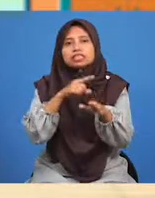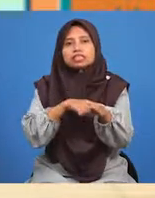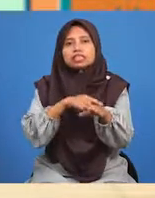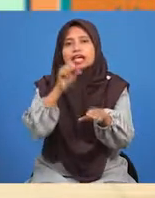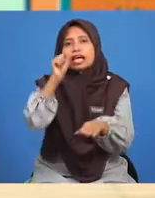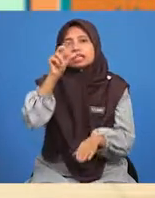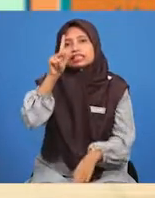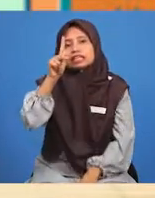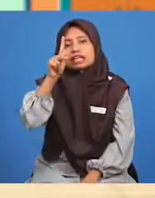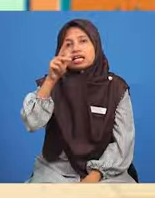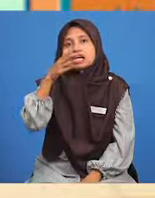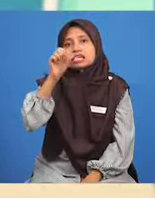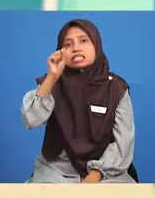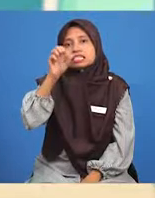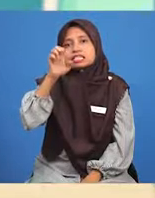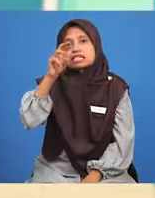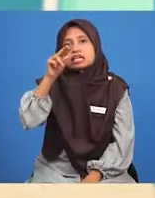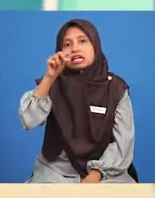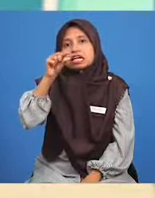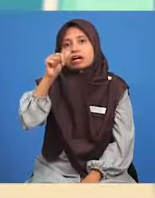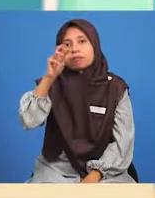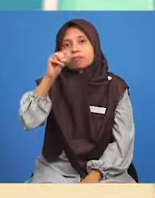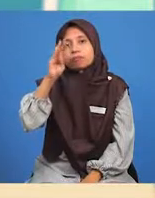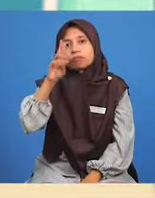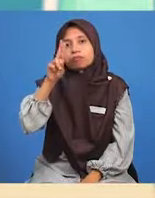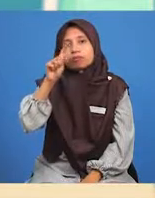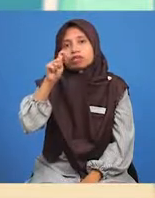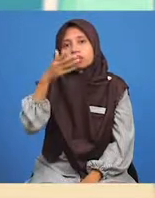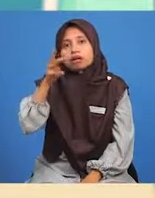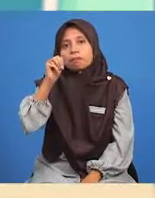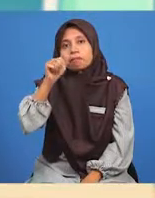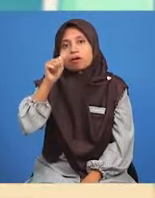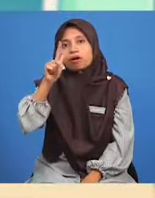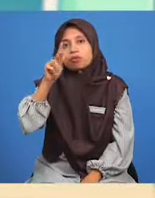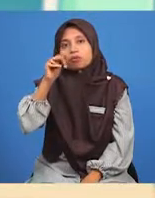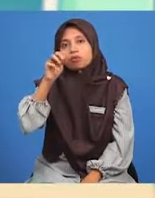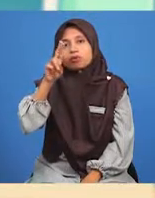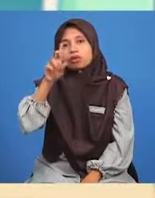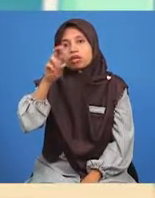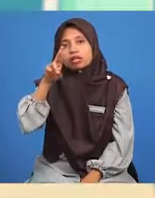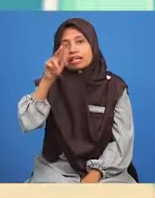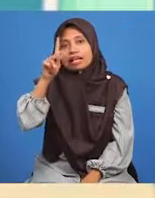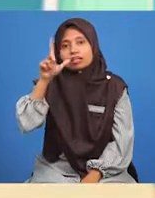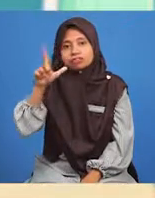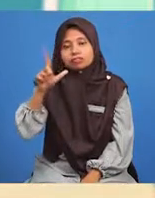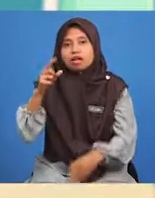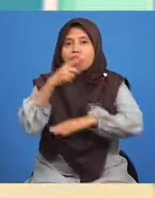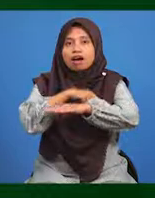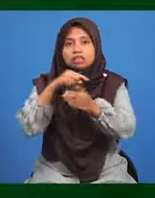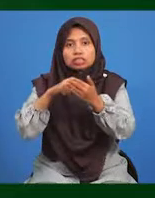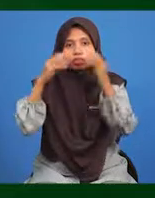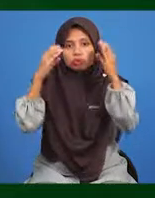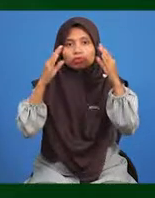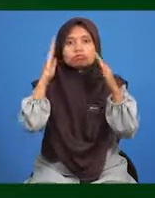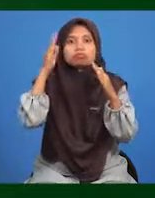Makmur, Kuala Lumpur. Pada kali ini, cikgu akan mengajar tajuk kata ganda.